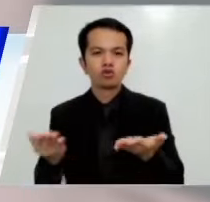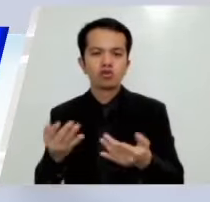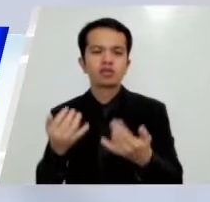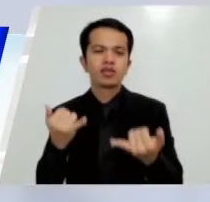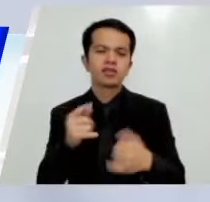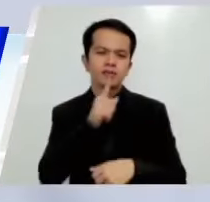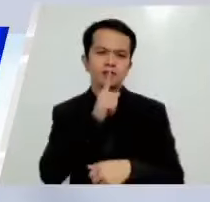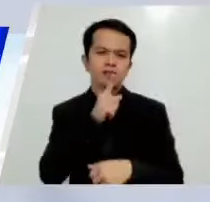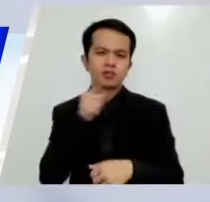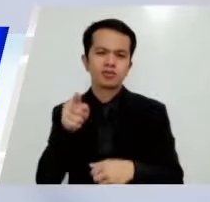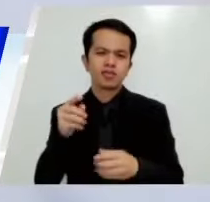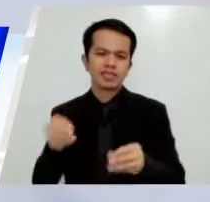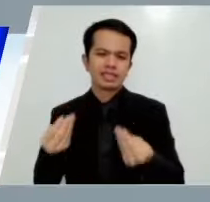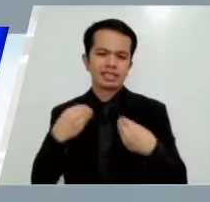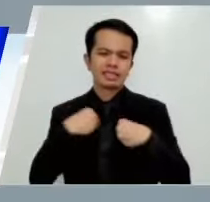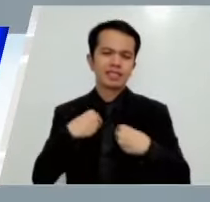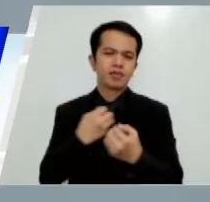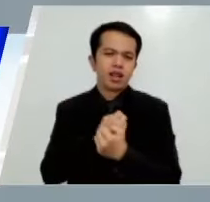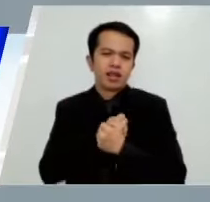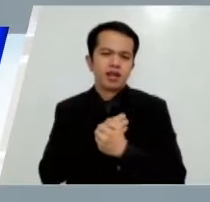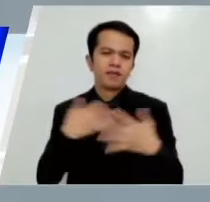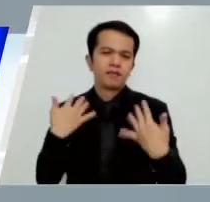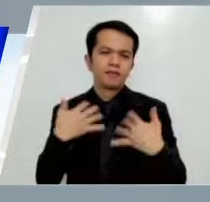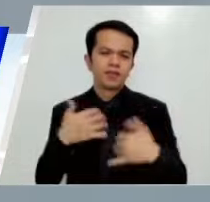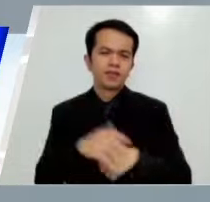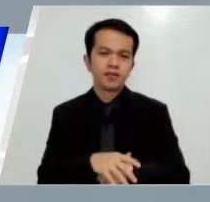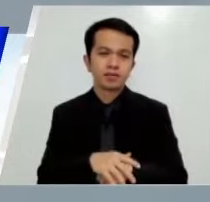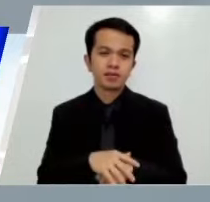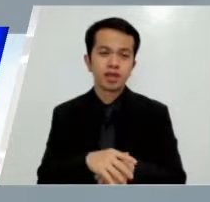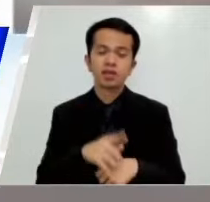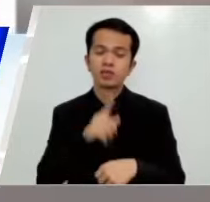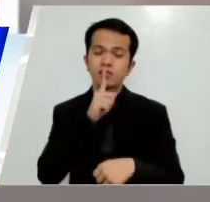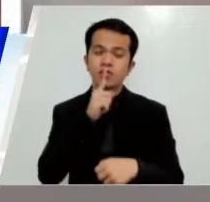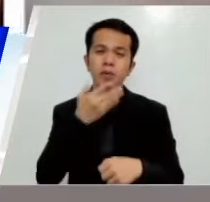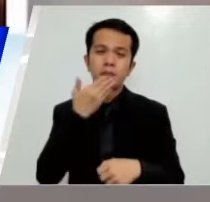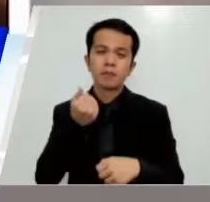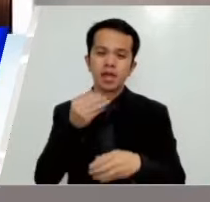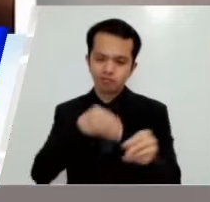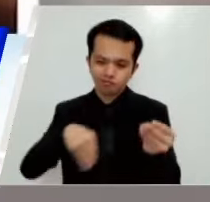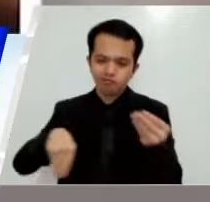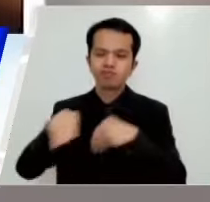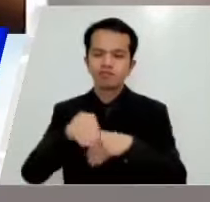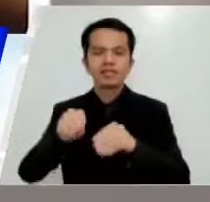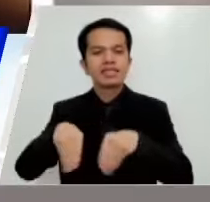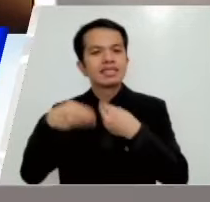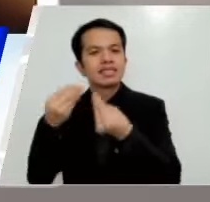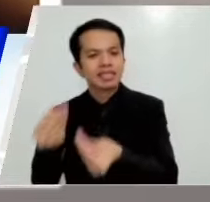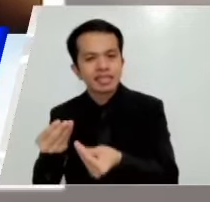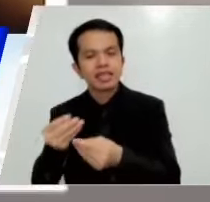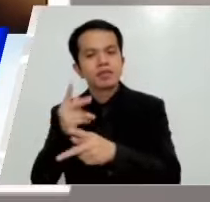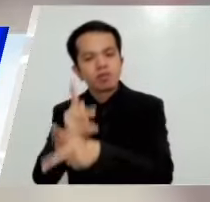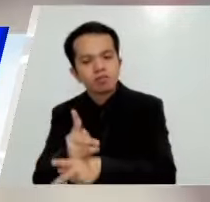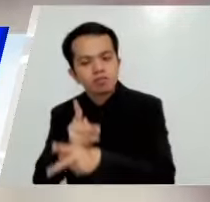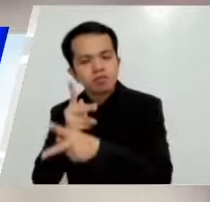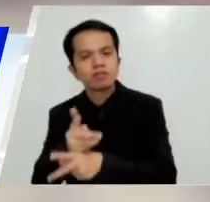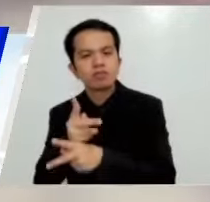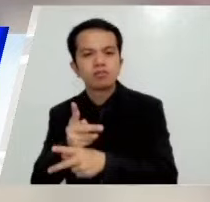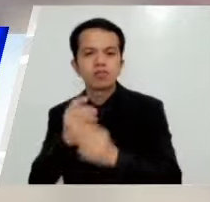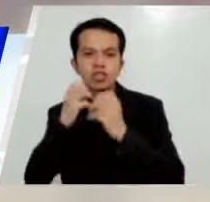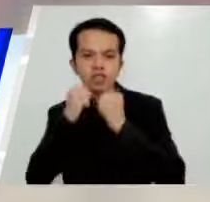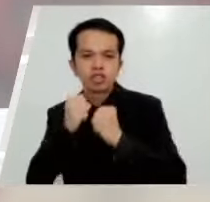sa atin ang ating pets, hindi ba tama lang na suklian din natin sila ng sobrang pag-aalaga at pagmamahal?